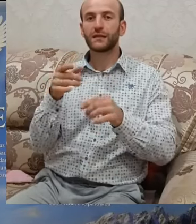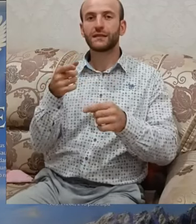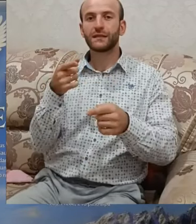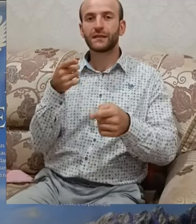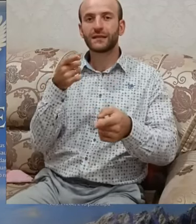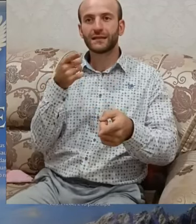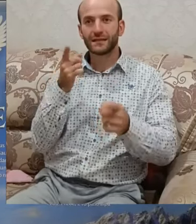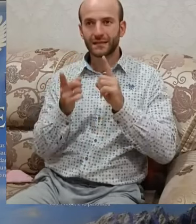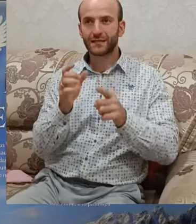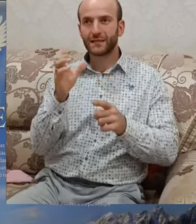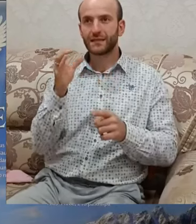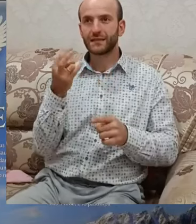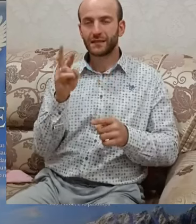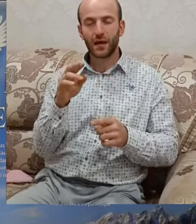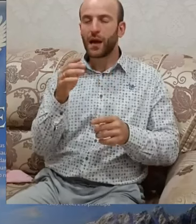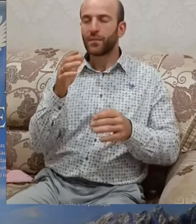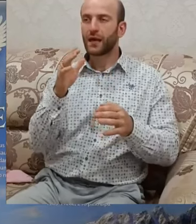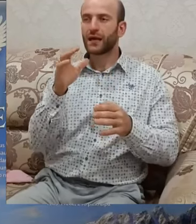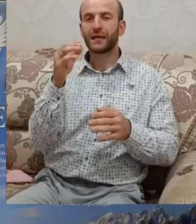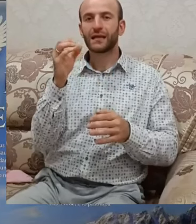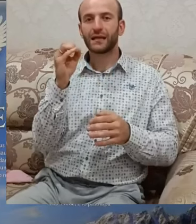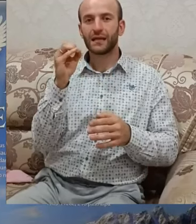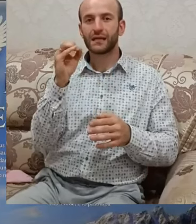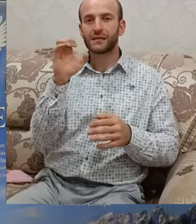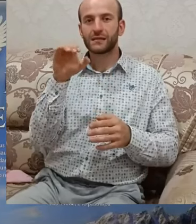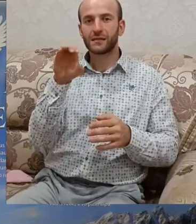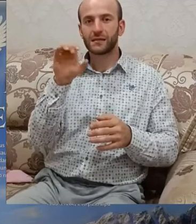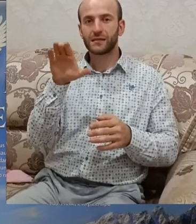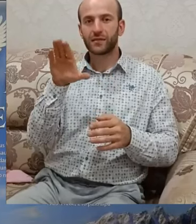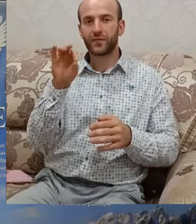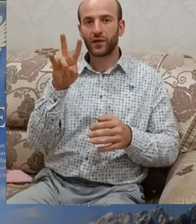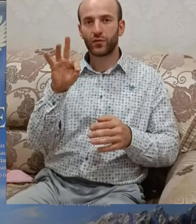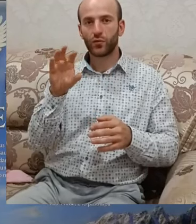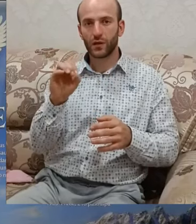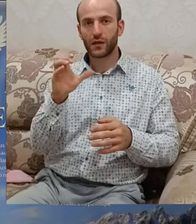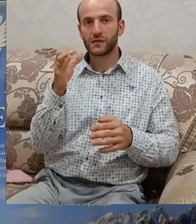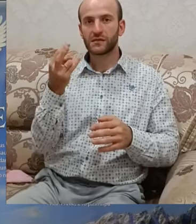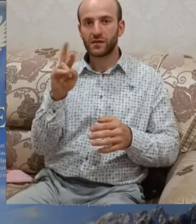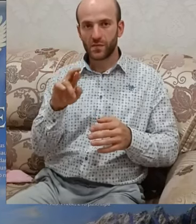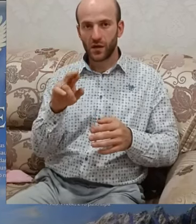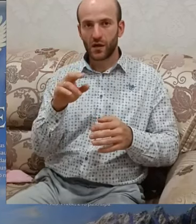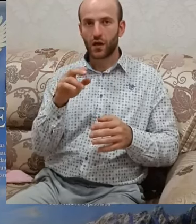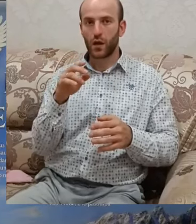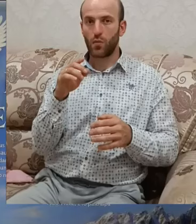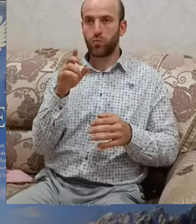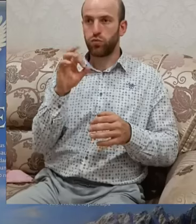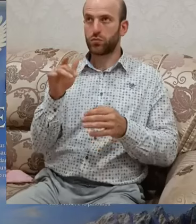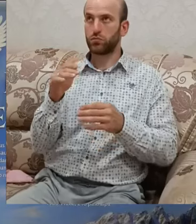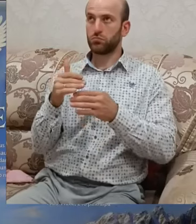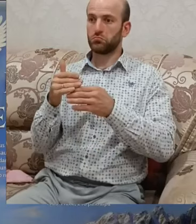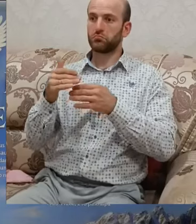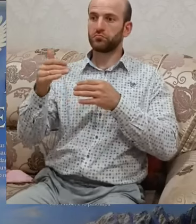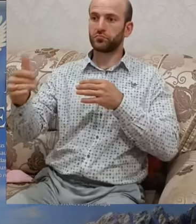откинуло. Jį, tai yra Dievą. Его, то есть Бога. Prie kryžiaus iš Efraimo į Manasą